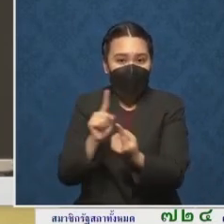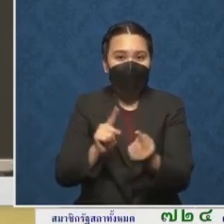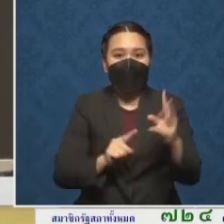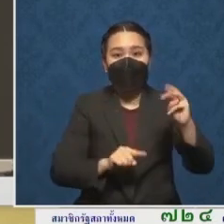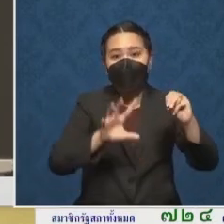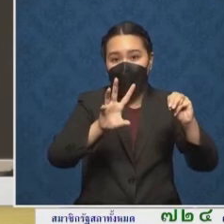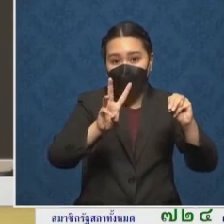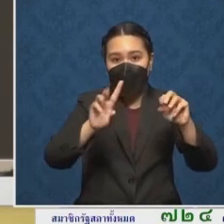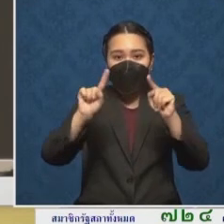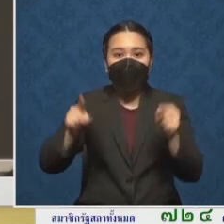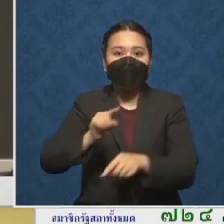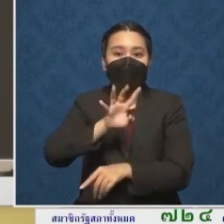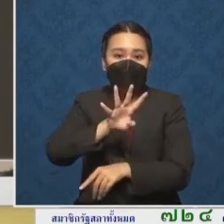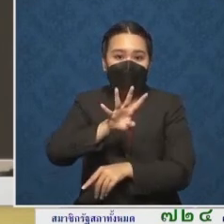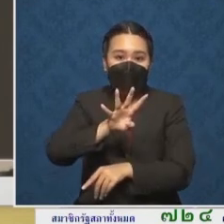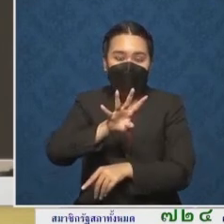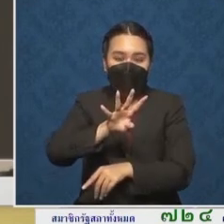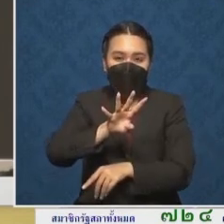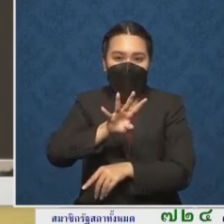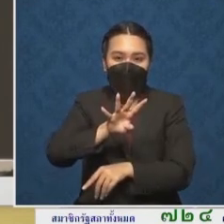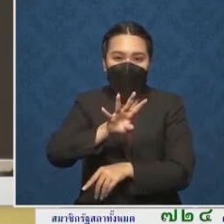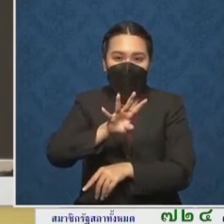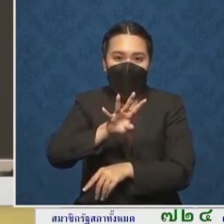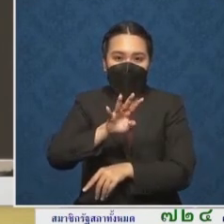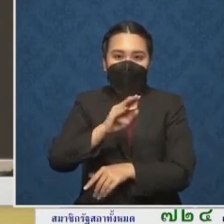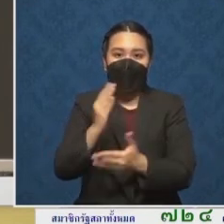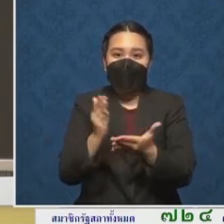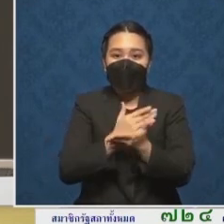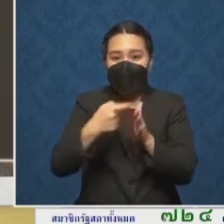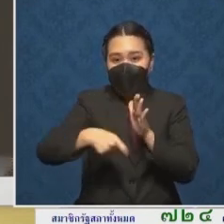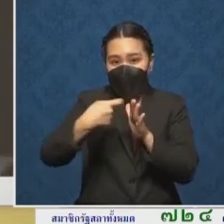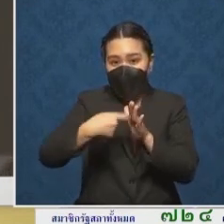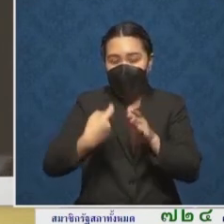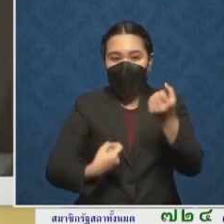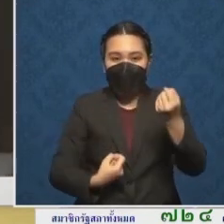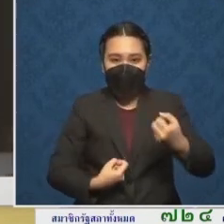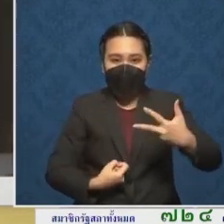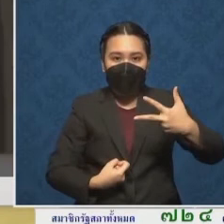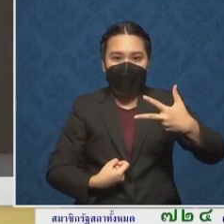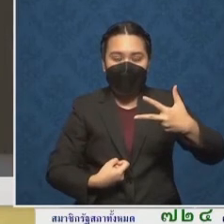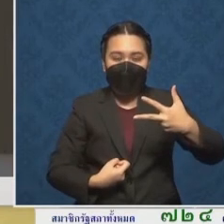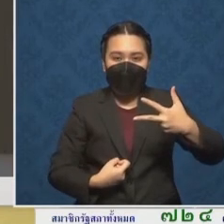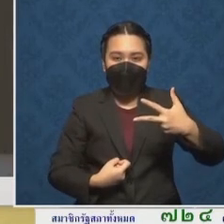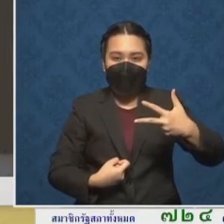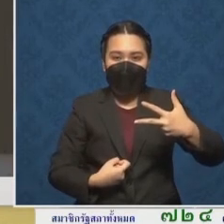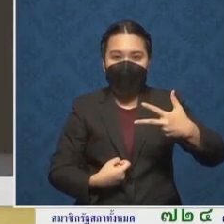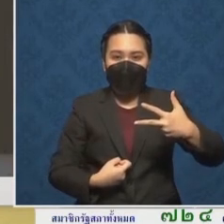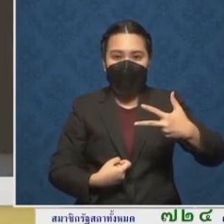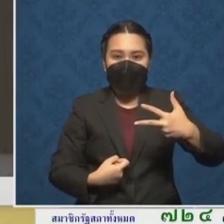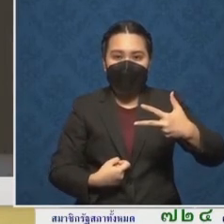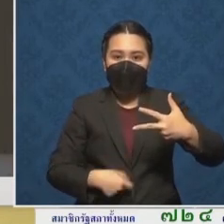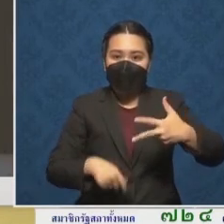6วงเล็บ4ซึ่งก็ได้กำหนดเอาไว้3เงื่อนไขด้วยกันนะครับการกำหนดมาตรฐานที่ว่